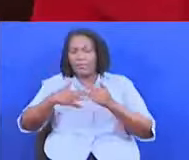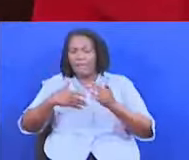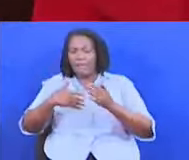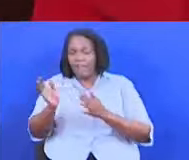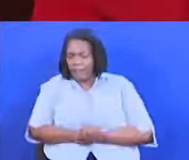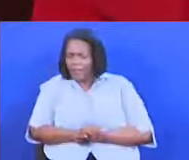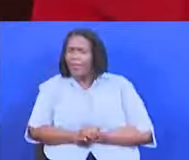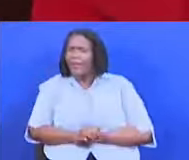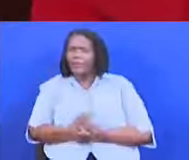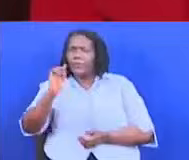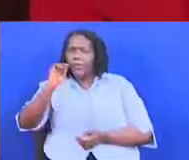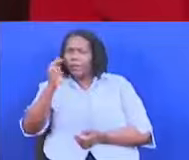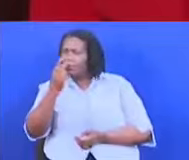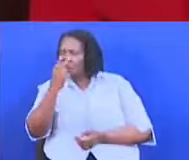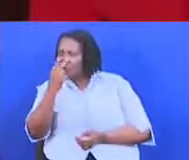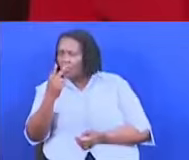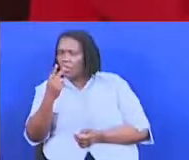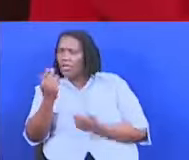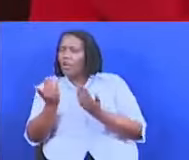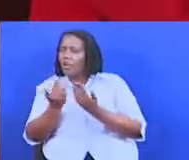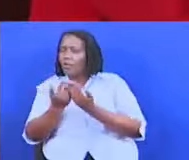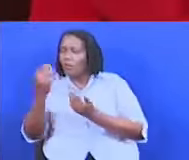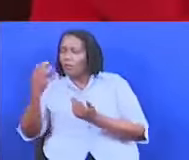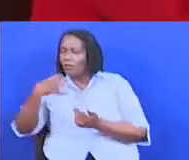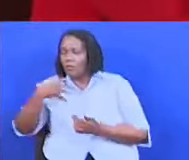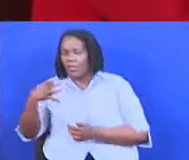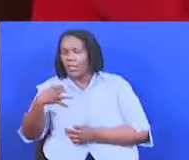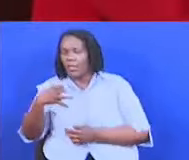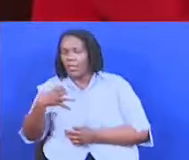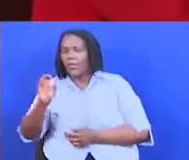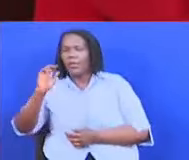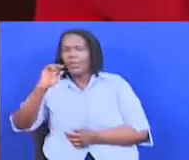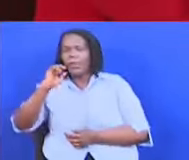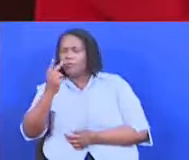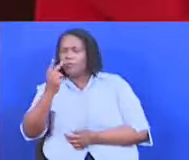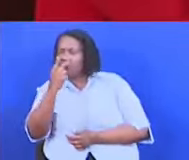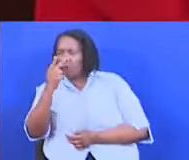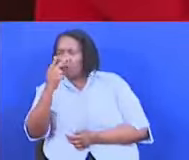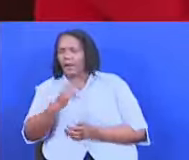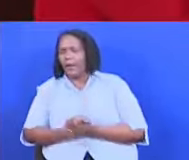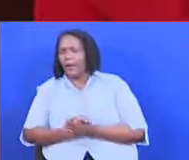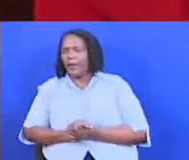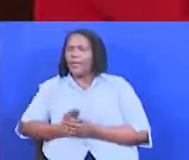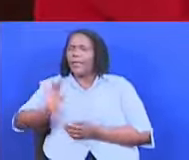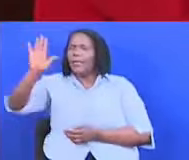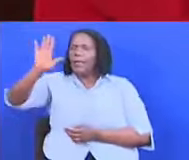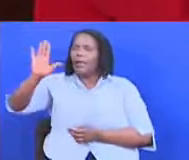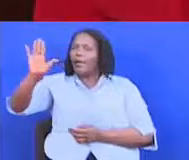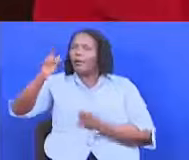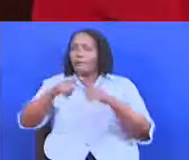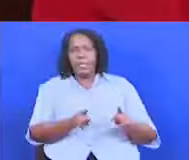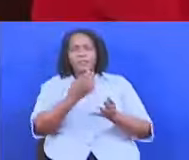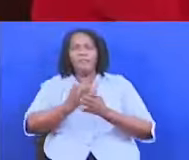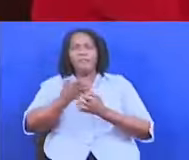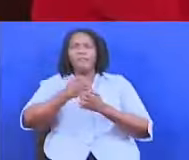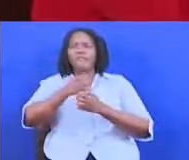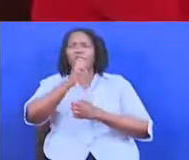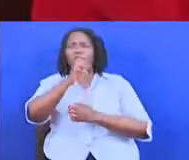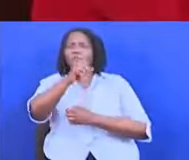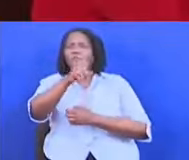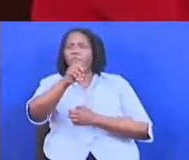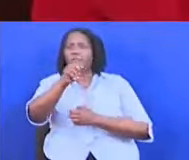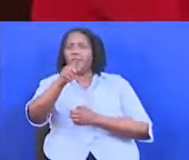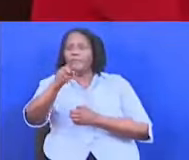lina tija kubwa. Kwa hiyo tuangalie, niombe wizara inayohusika iangalie tuangalie pia kanda zingine ambazo pia kuna vivutio vya kutosha